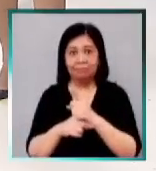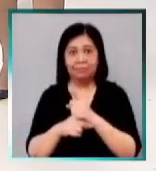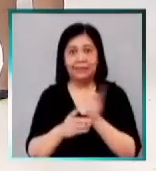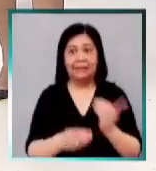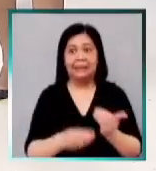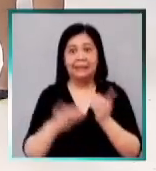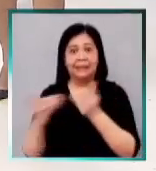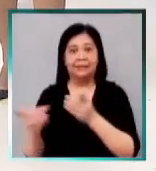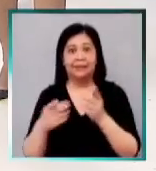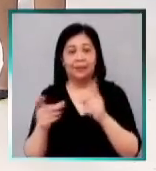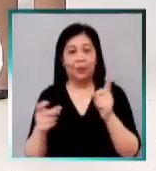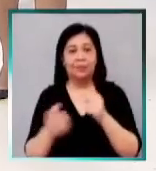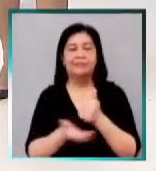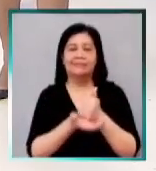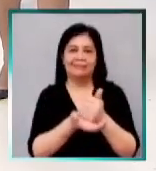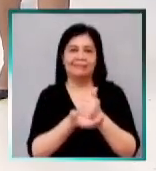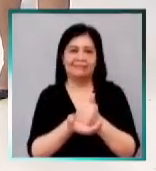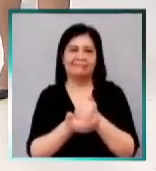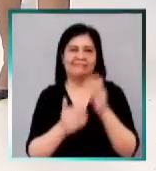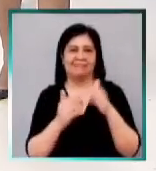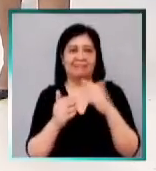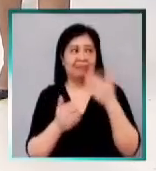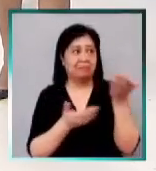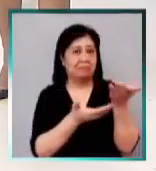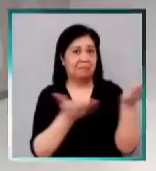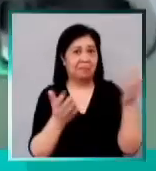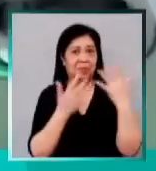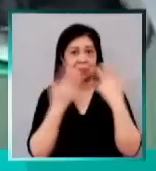ng tulong sa iba imbes na manghingi ng birthday gift.